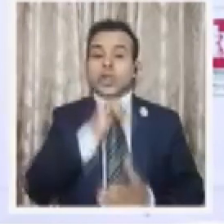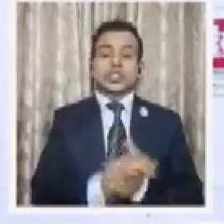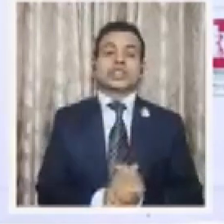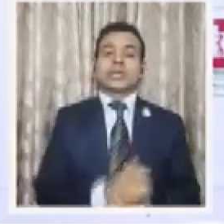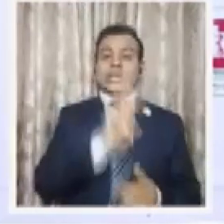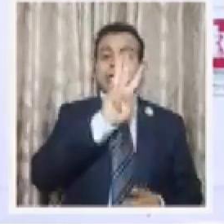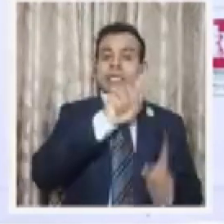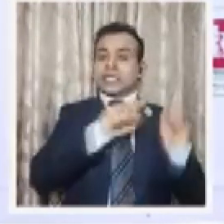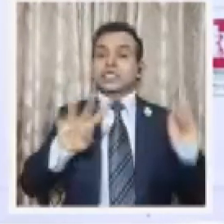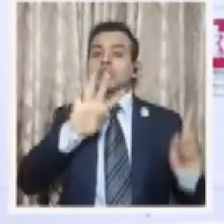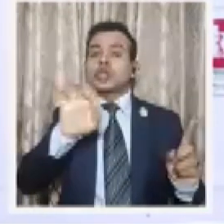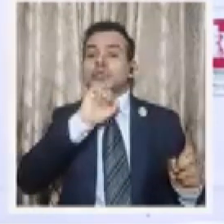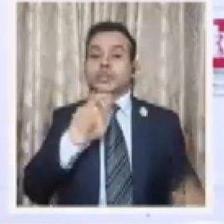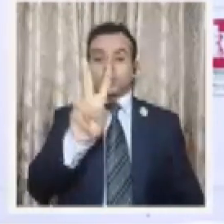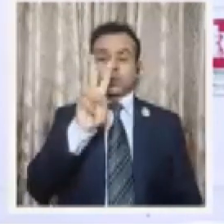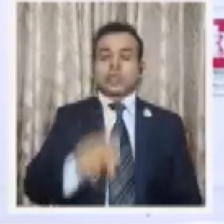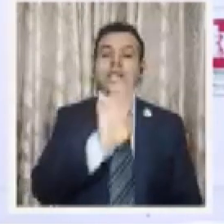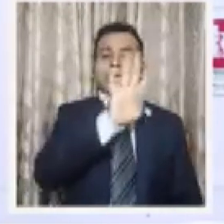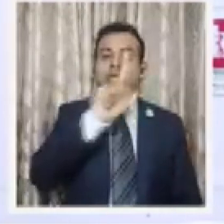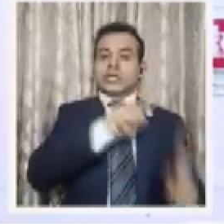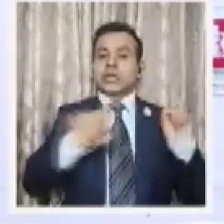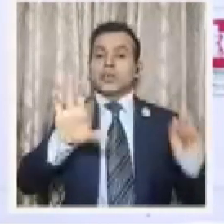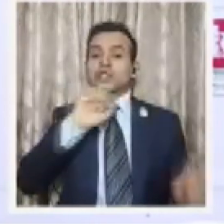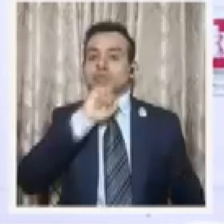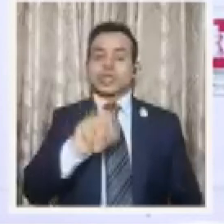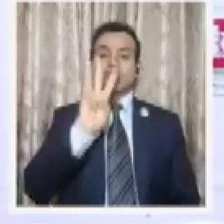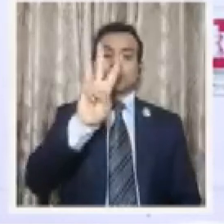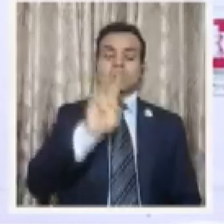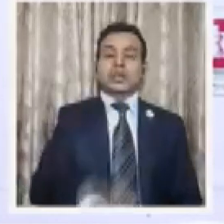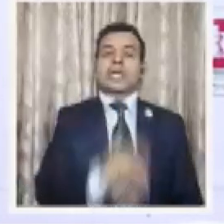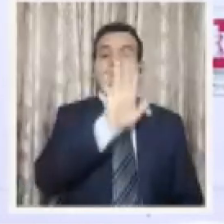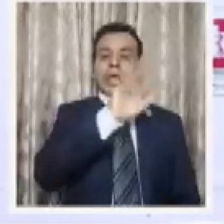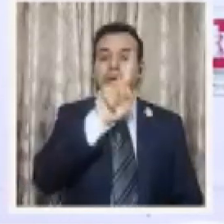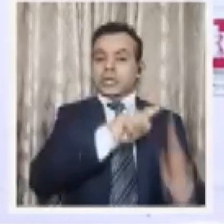24 ঘন্টায় যারা মৃত্যুবরণ করেছেন তাদের বয়স বিভাজনে 31 থেকে 40 বছর 2 জন,